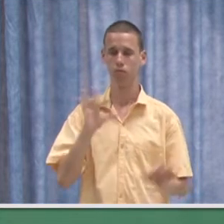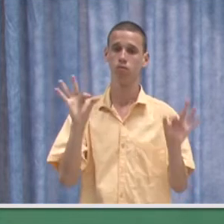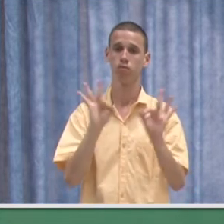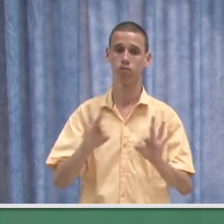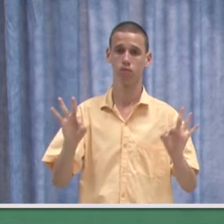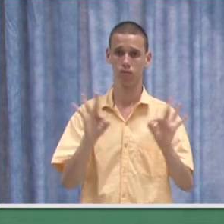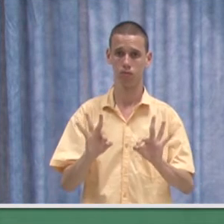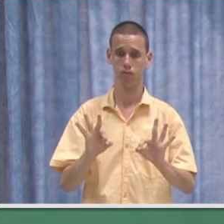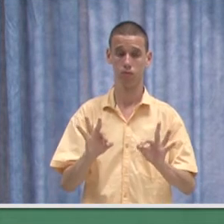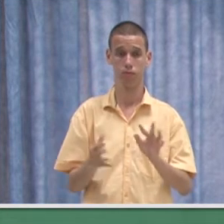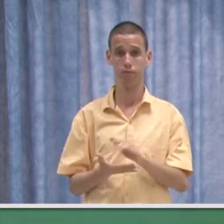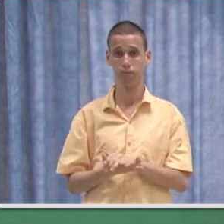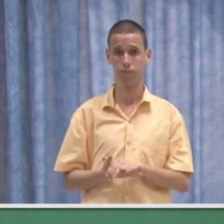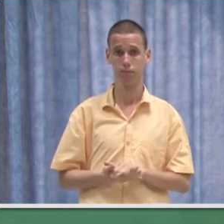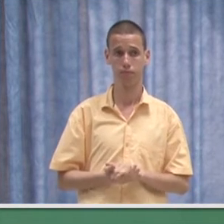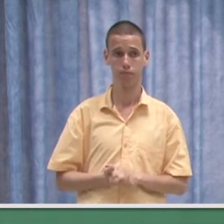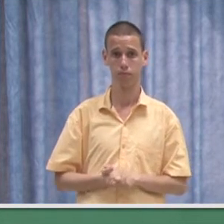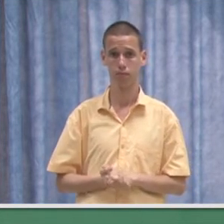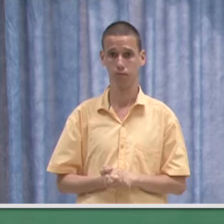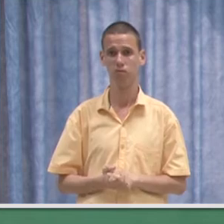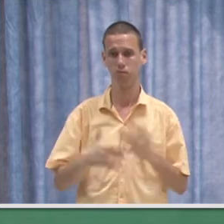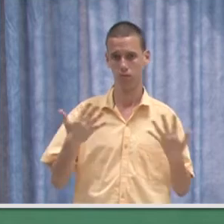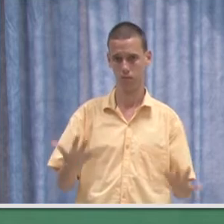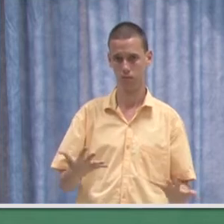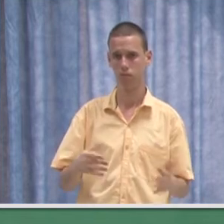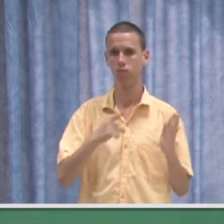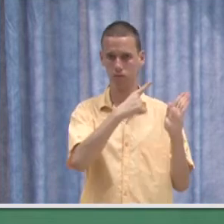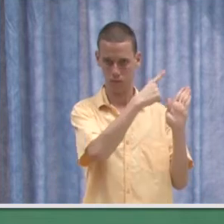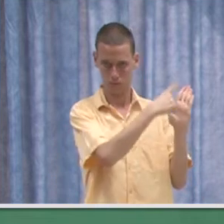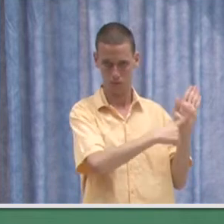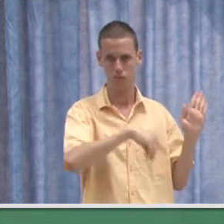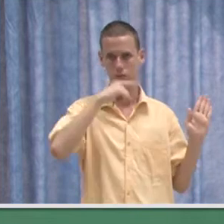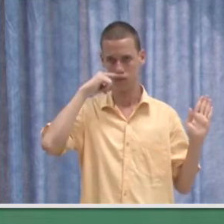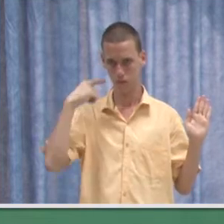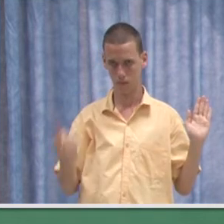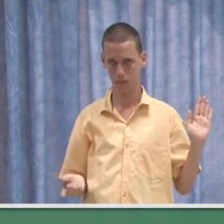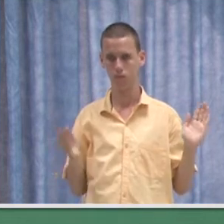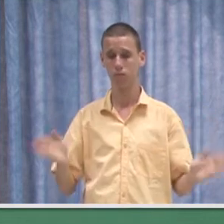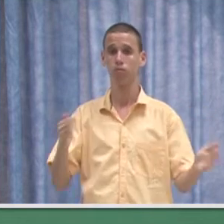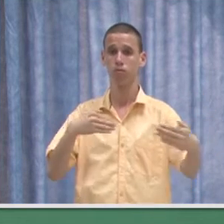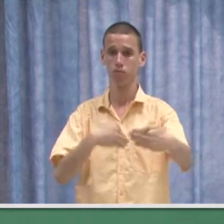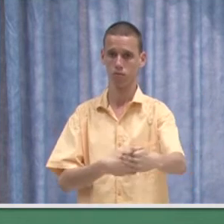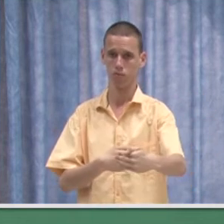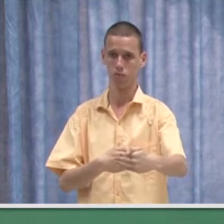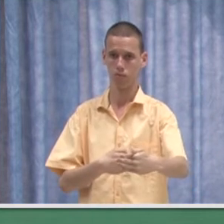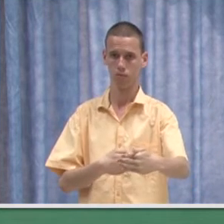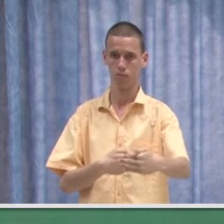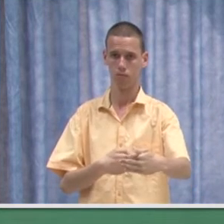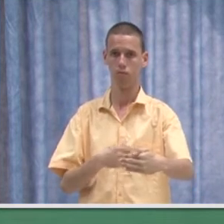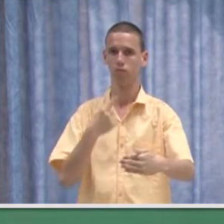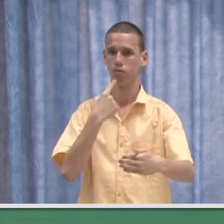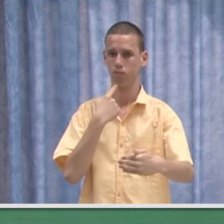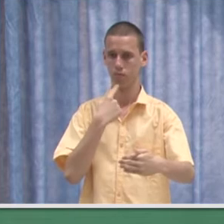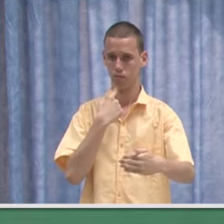bien, tu vas gagner avant la fin mai. Mais pas tout le monde qui peut entrer, qui peut nécessairement besoin de refaire tes. Bon, qui ne fait tes, nous connaissons